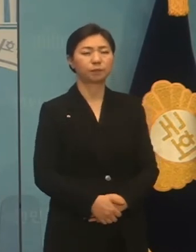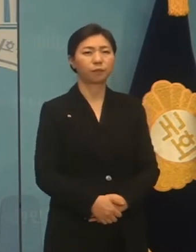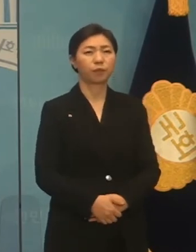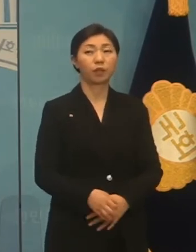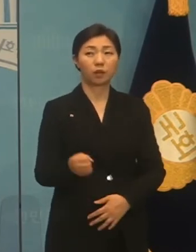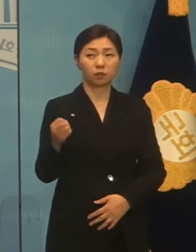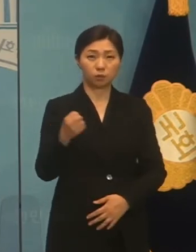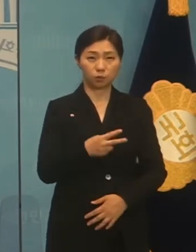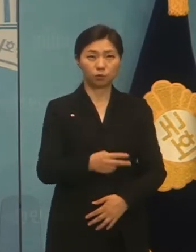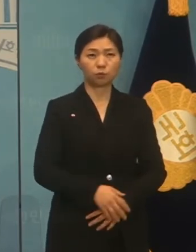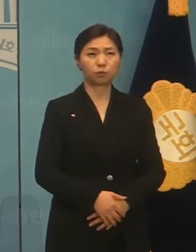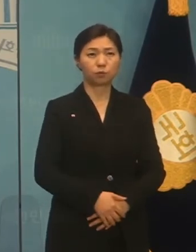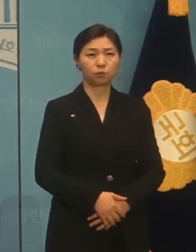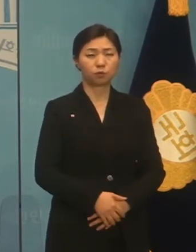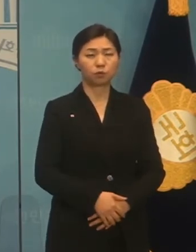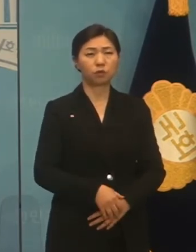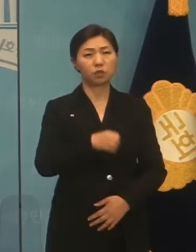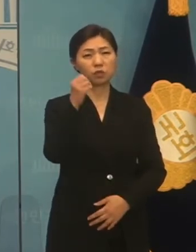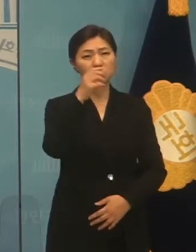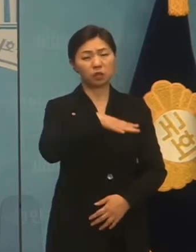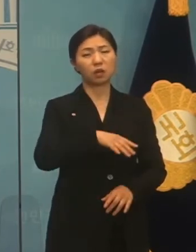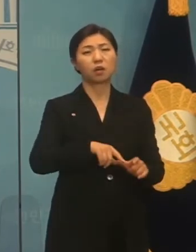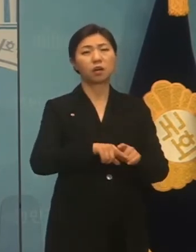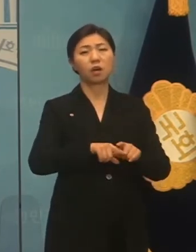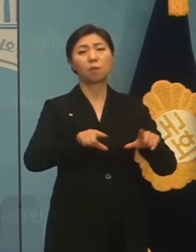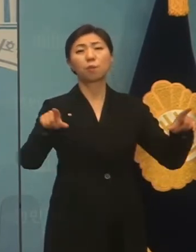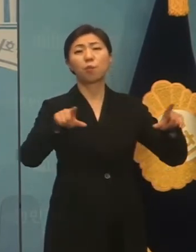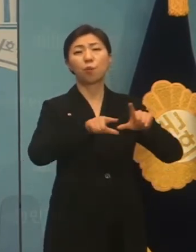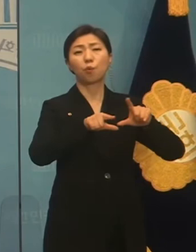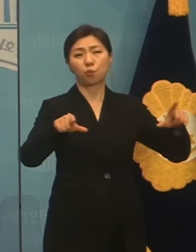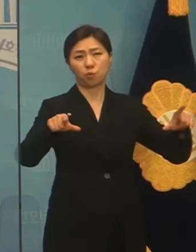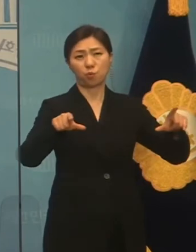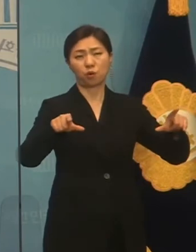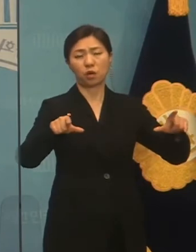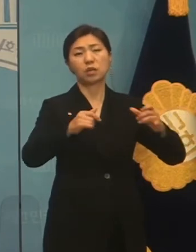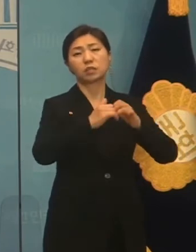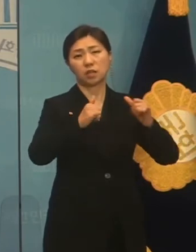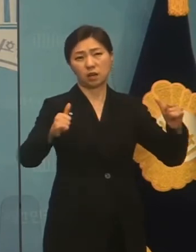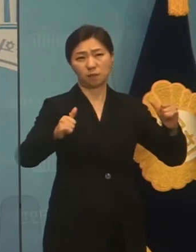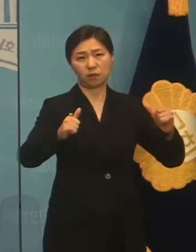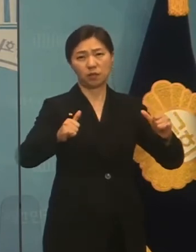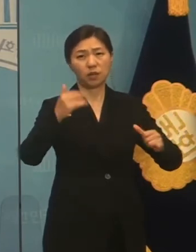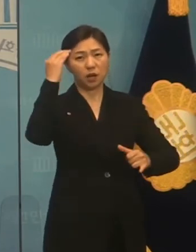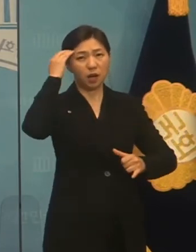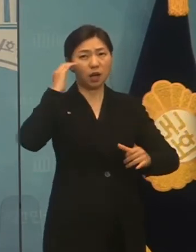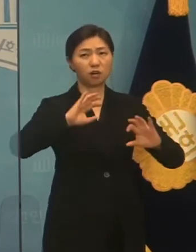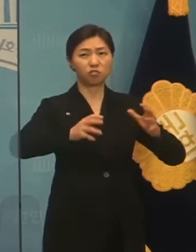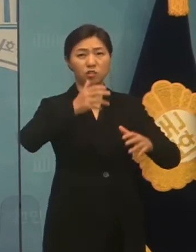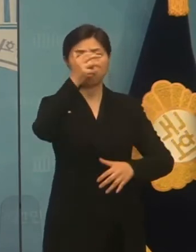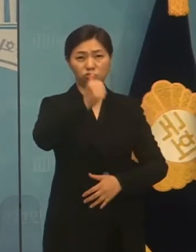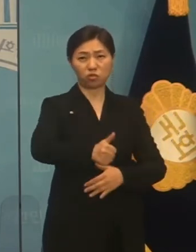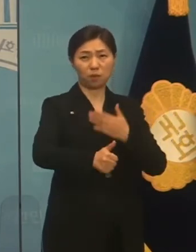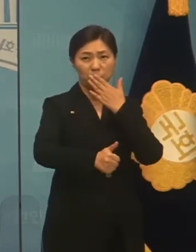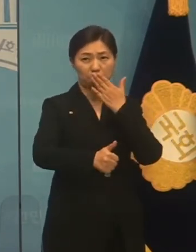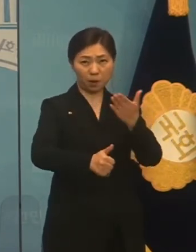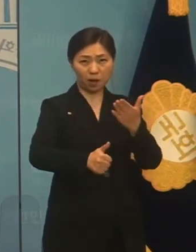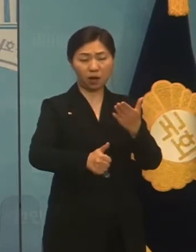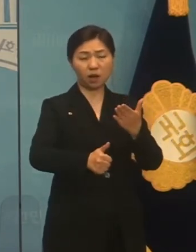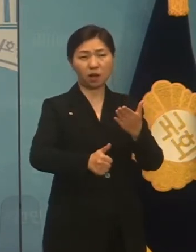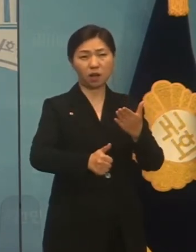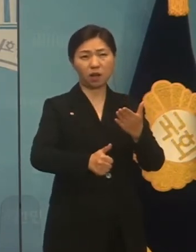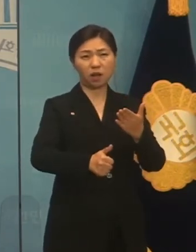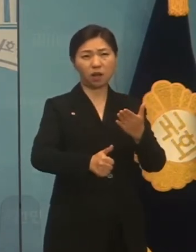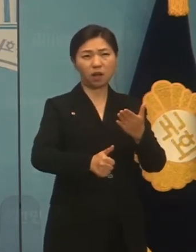그리고 그런 평범한 사람들이 이 나라의 주인이 되는 세상을 아주 어린